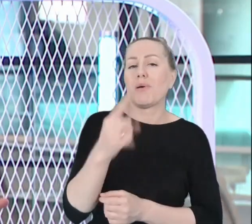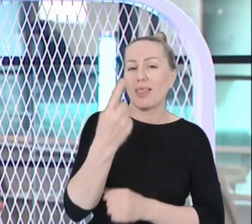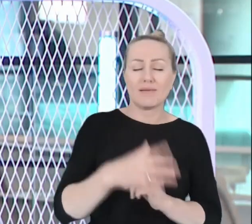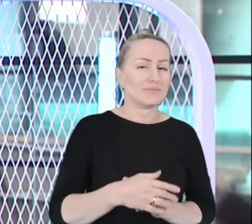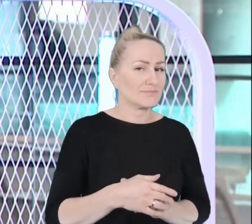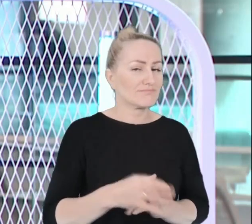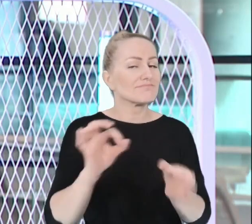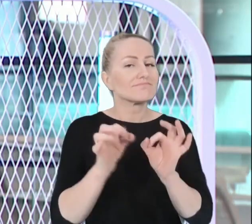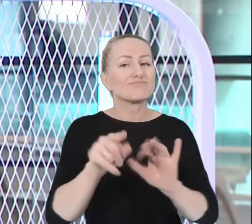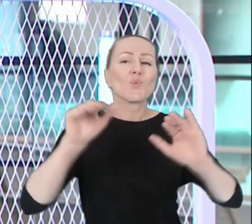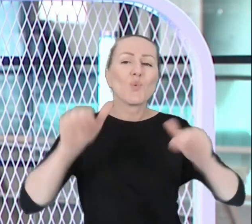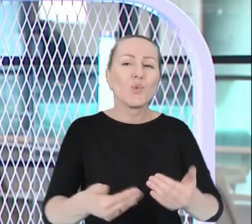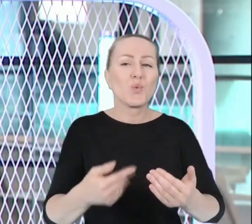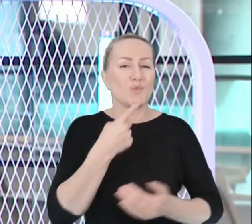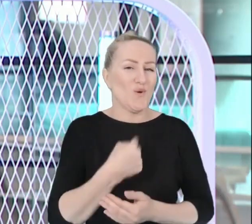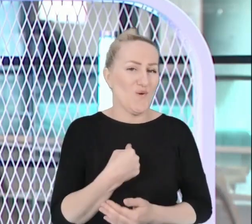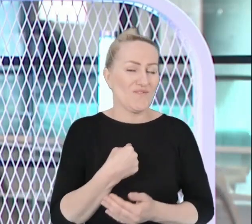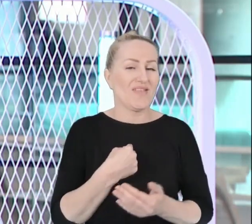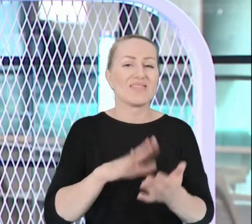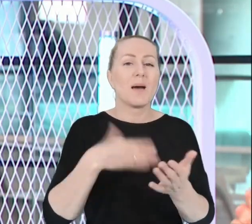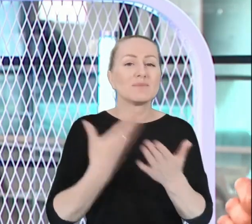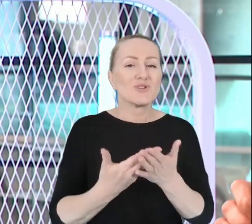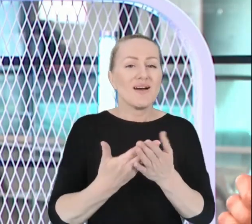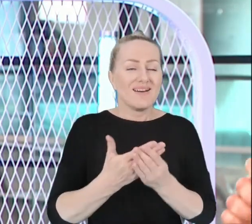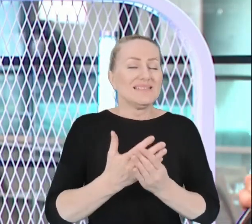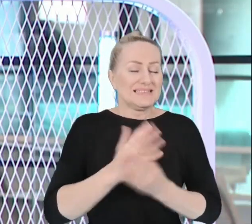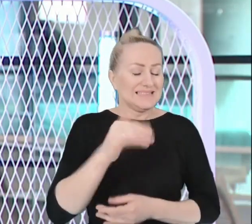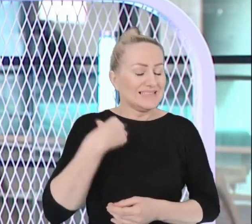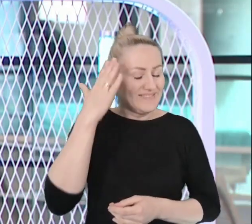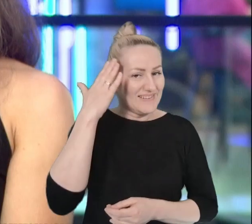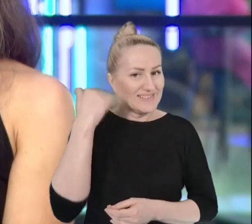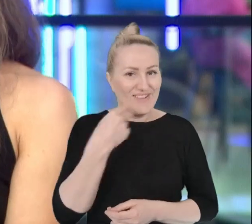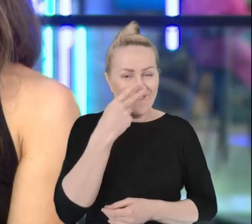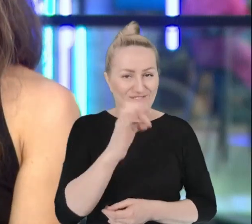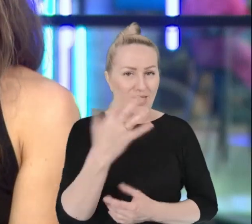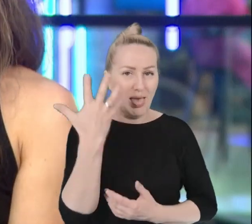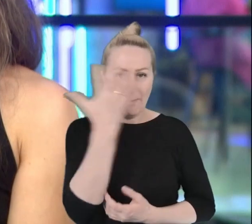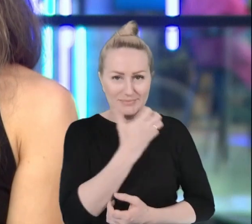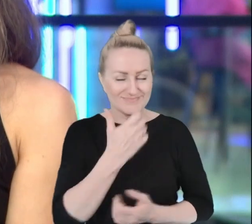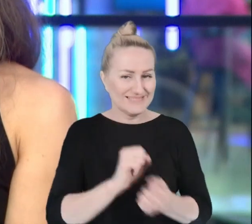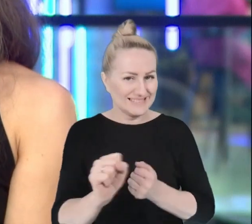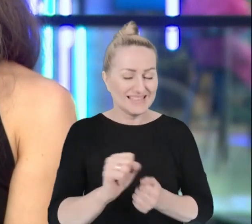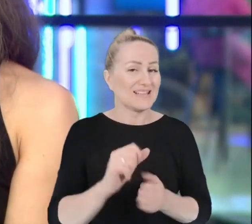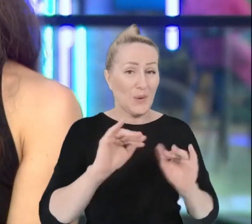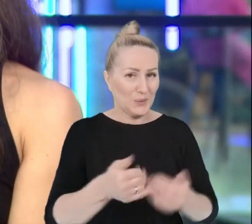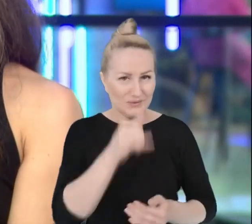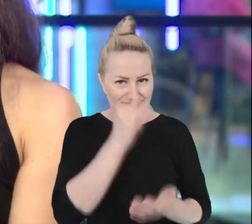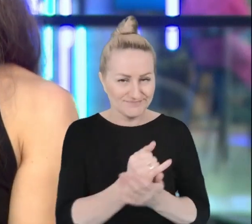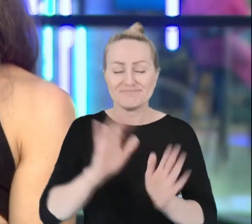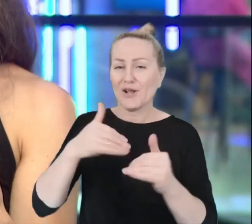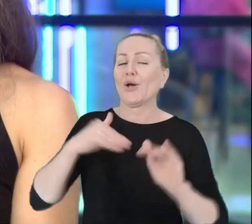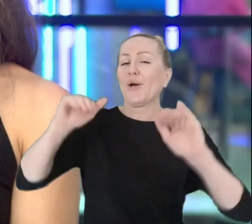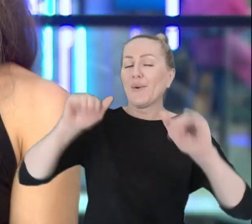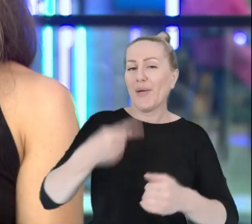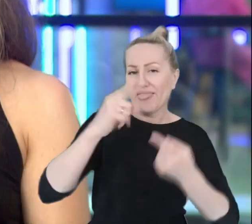krótko powiedzieć, czym jest widzę. Widzę tę minę. Okej, okay. No więc w jednym zdaniu się postaram.